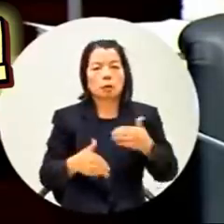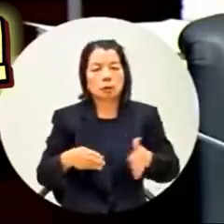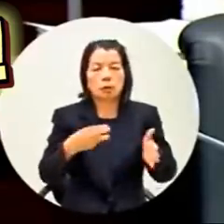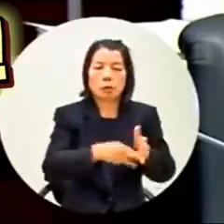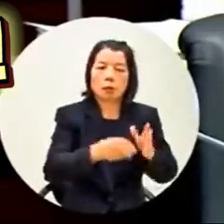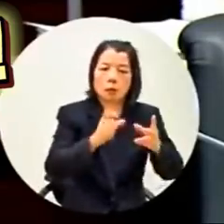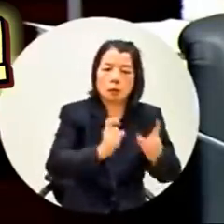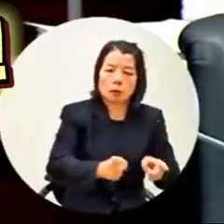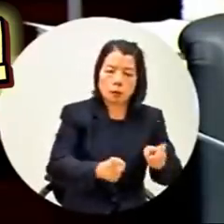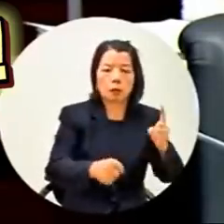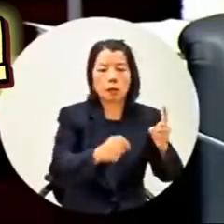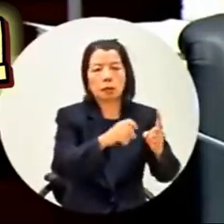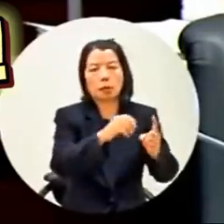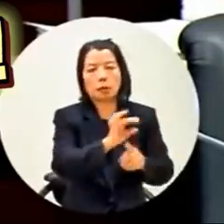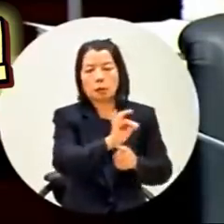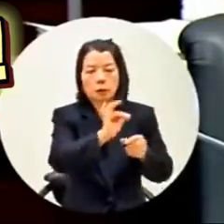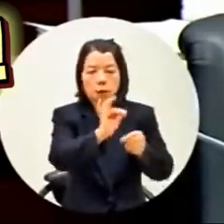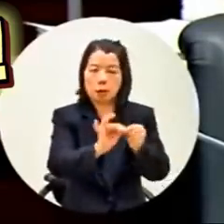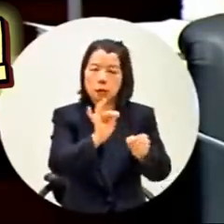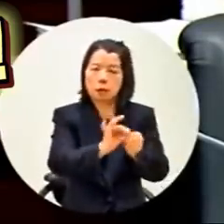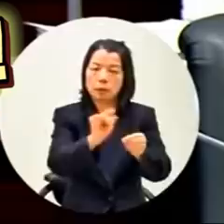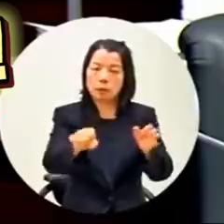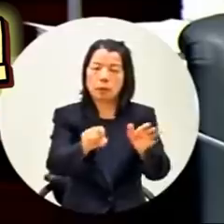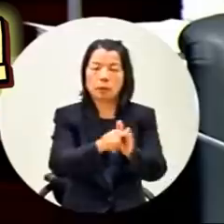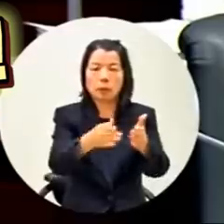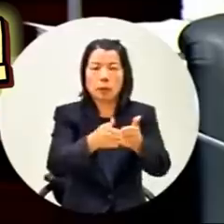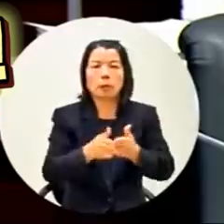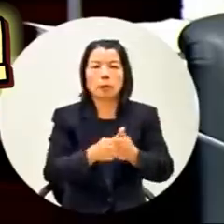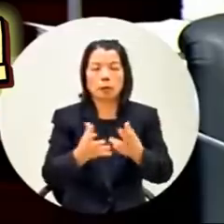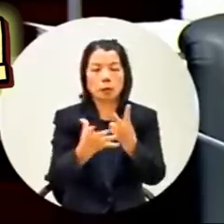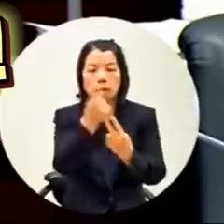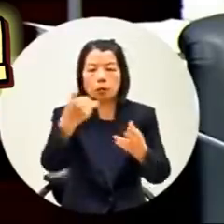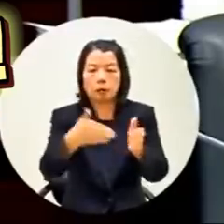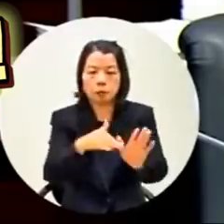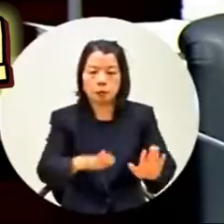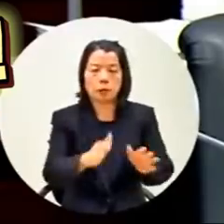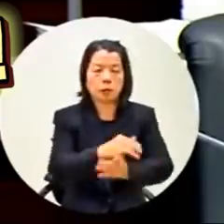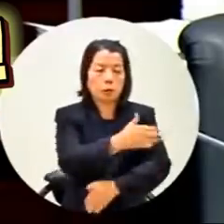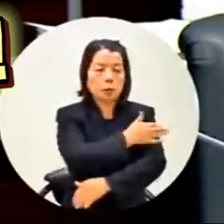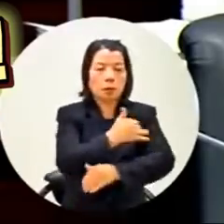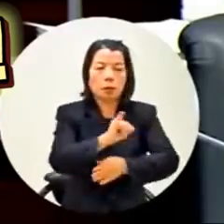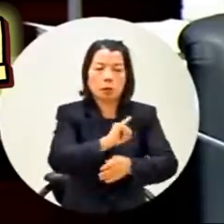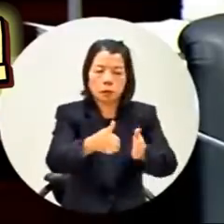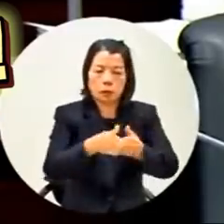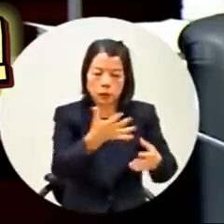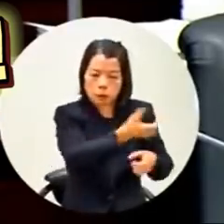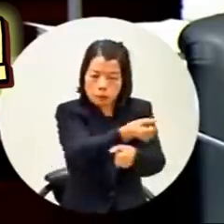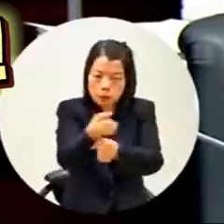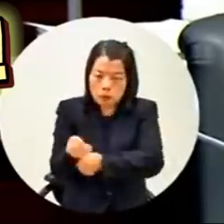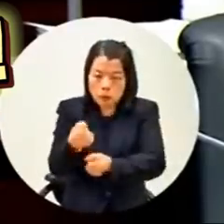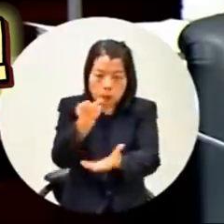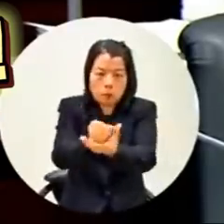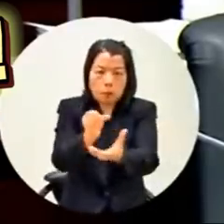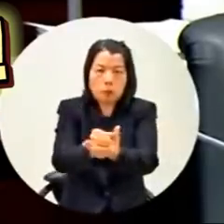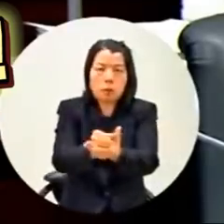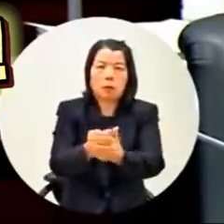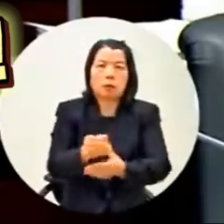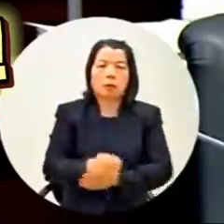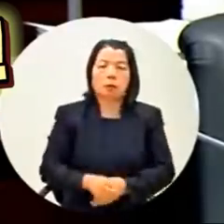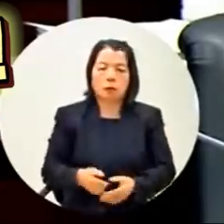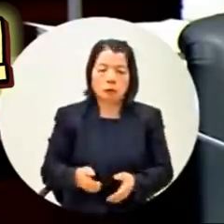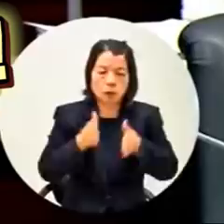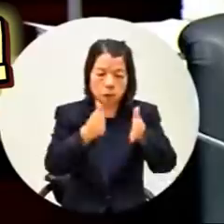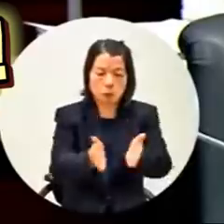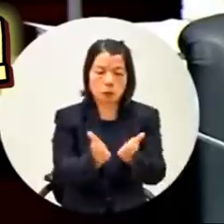县市合并之后，陈局市长就积极办理 BOT 的招商，打造游艇专区哦，为目